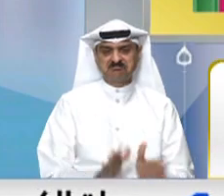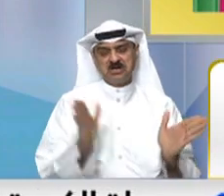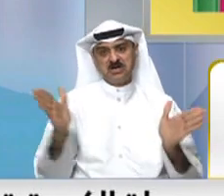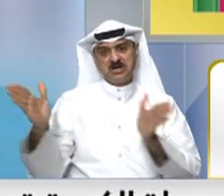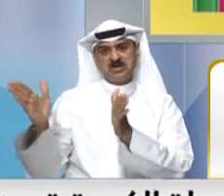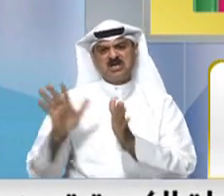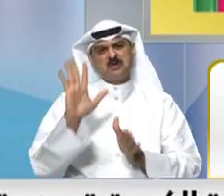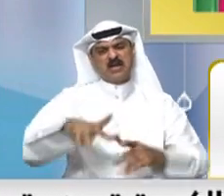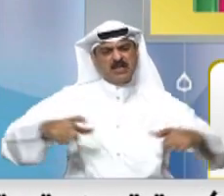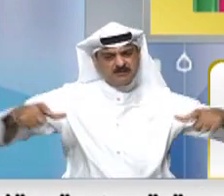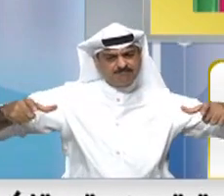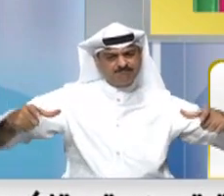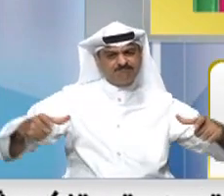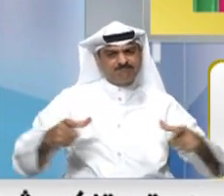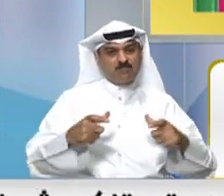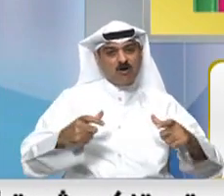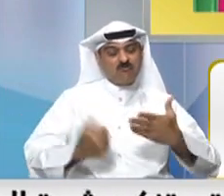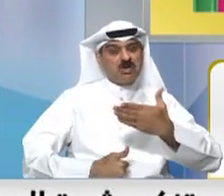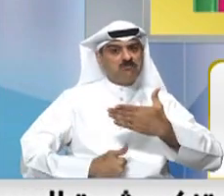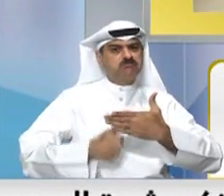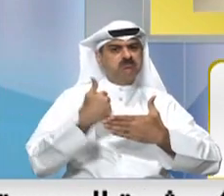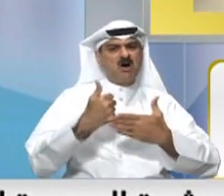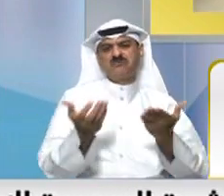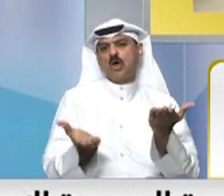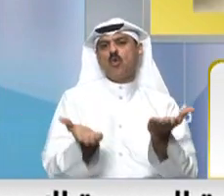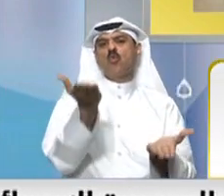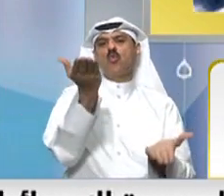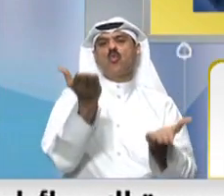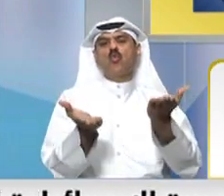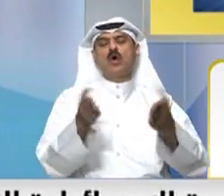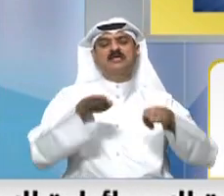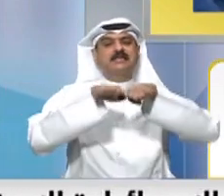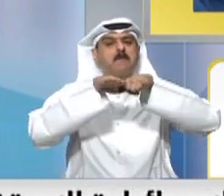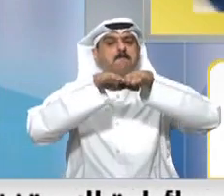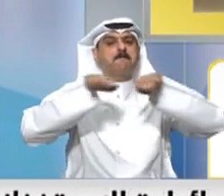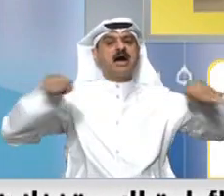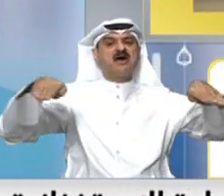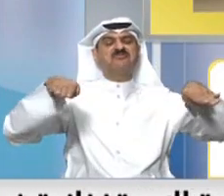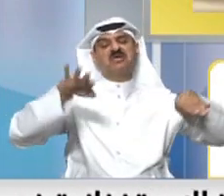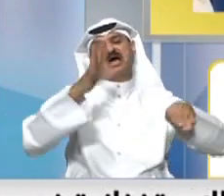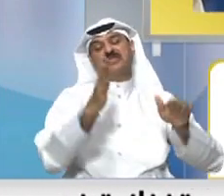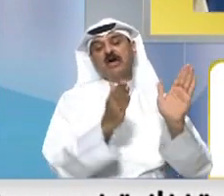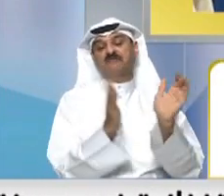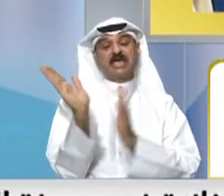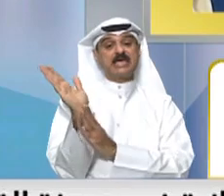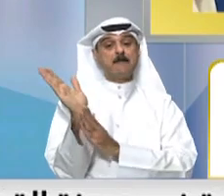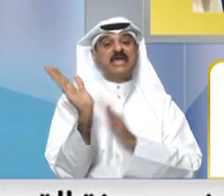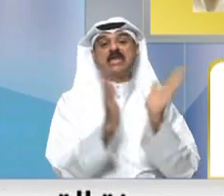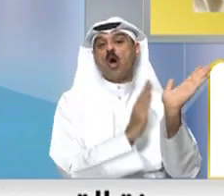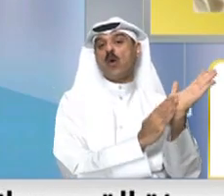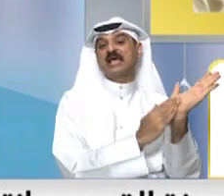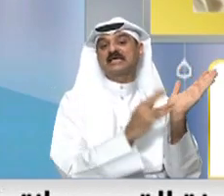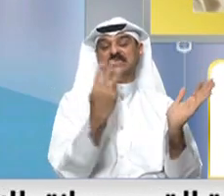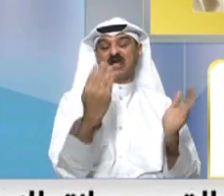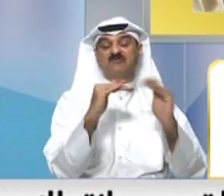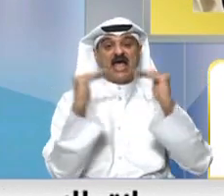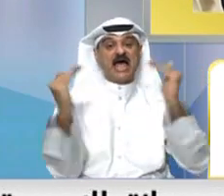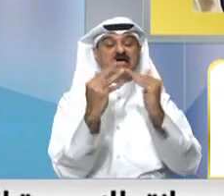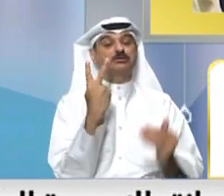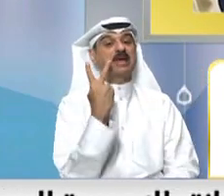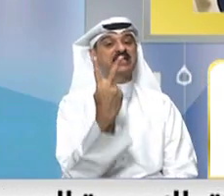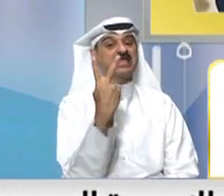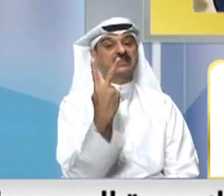على هذا الصعود، ويكون صعود متوازن بمقابل صعود أيضا لليسار، وعدم إعطاء الأولوية المطلقة